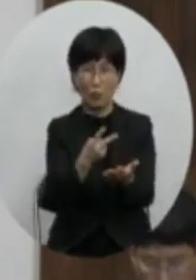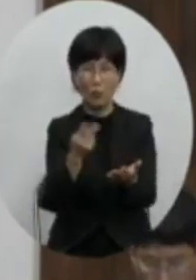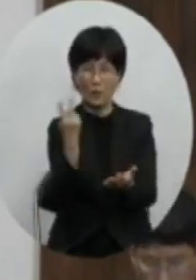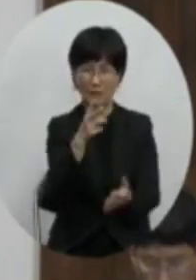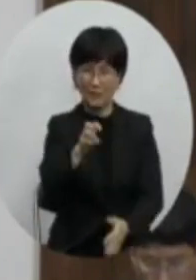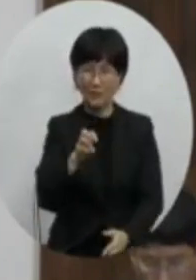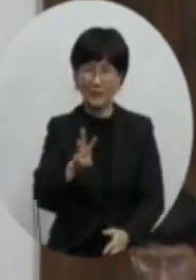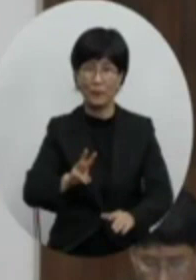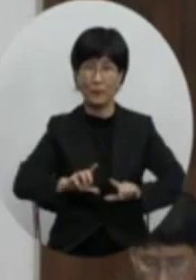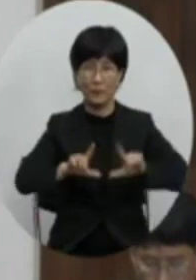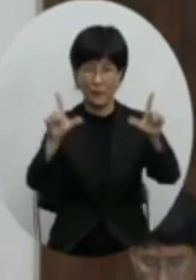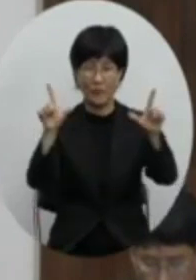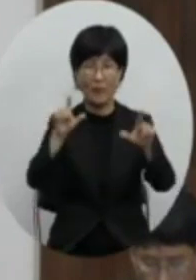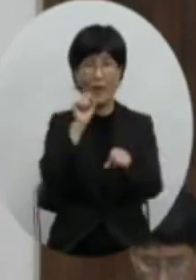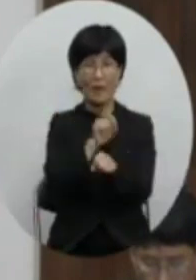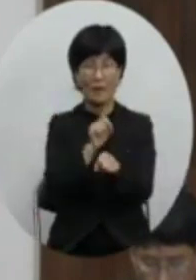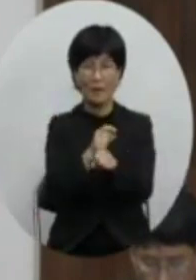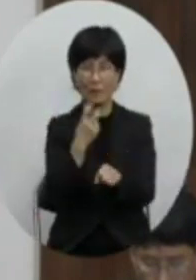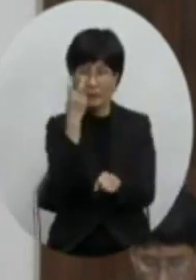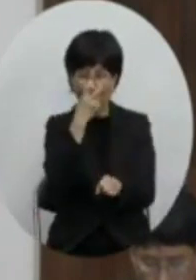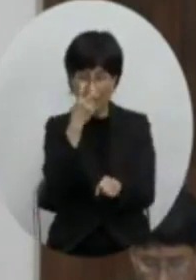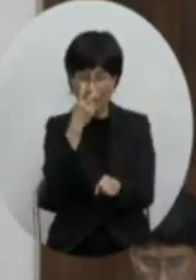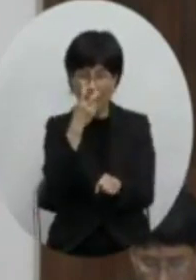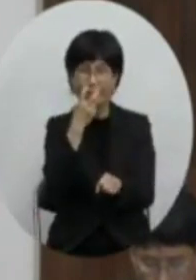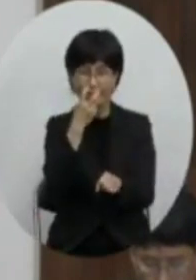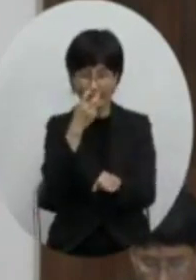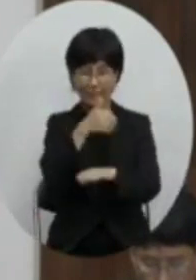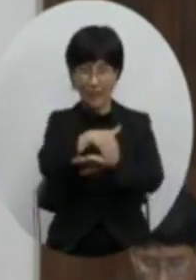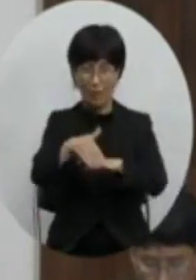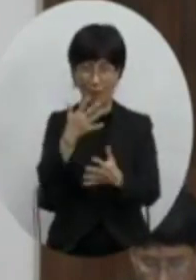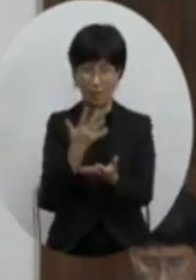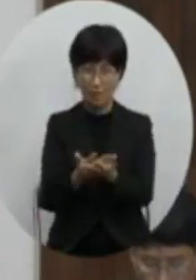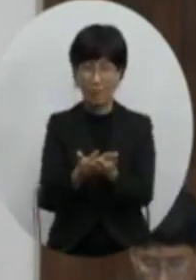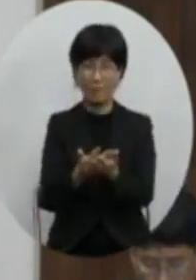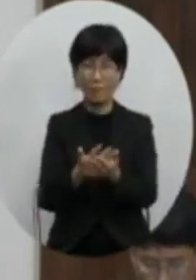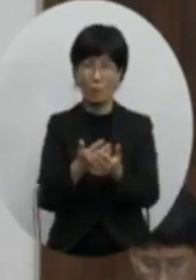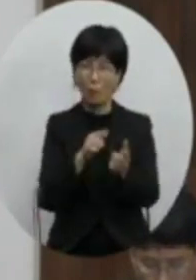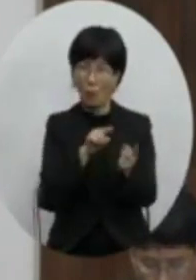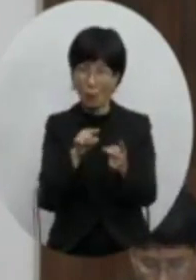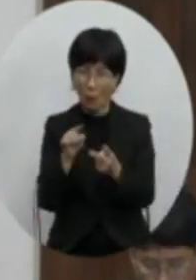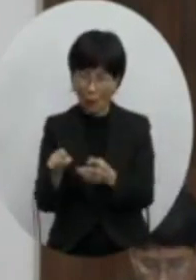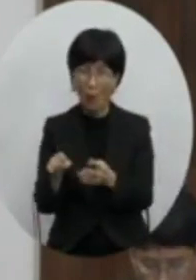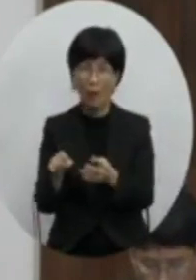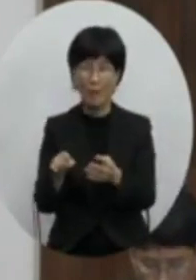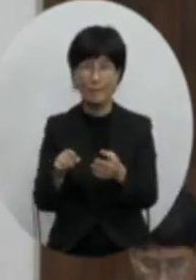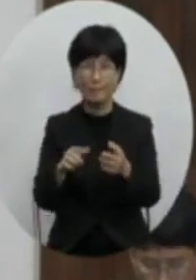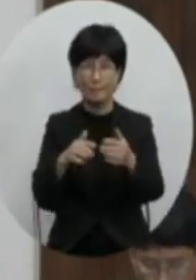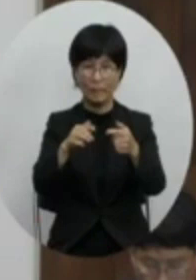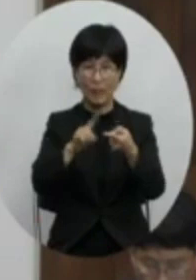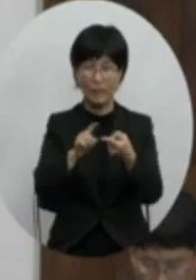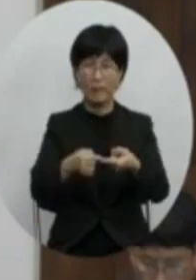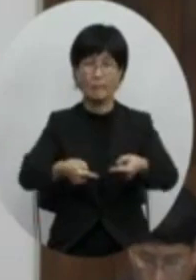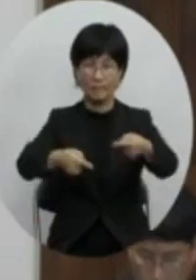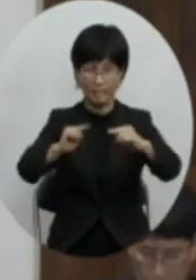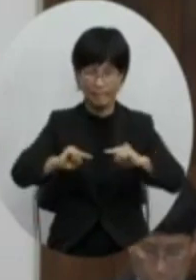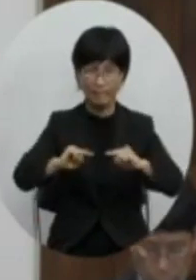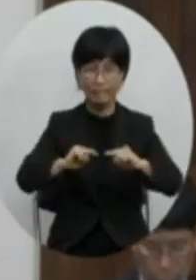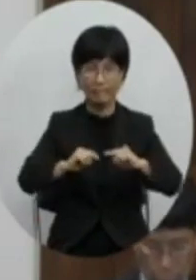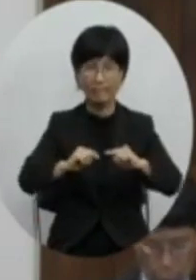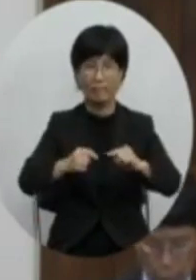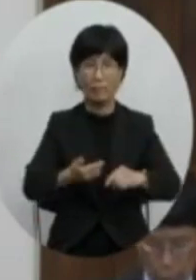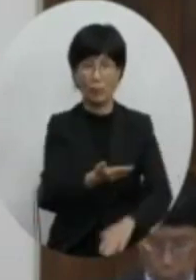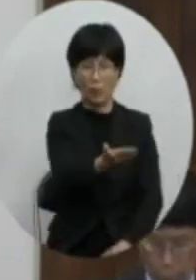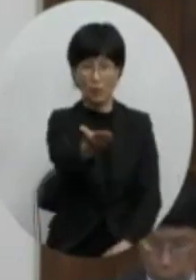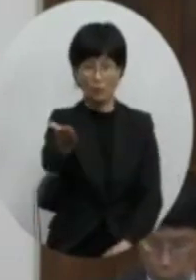2023년도 행정사무감사 계획서 작성 등 안건 심사에 열정적으로 임해주신